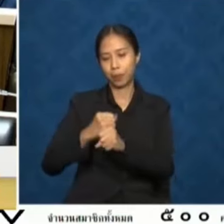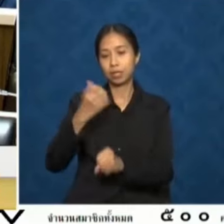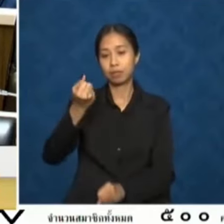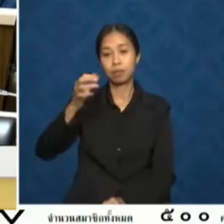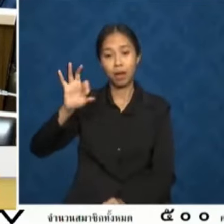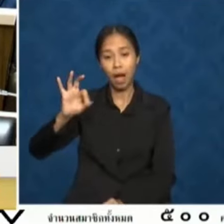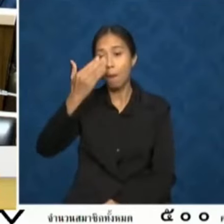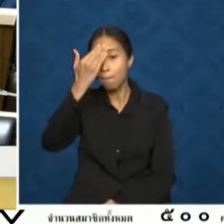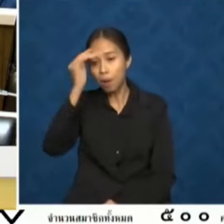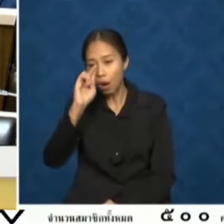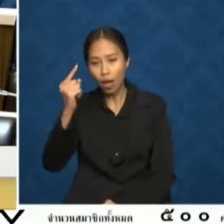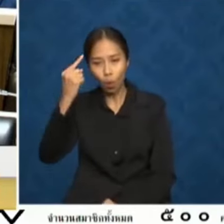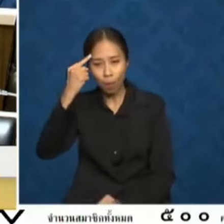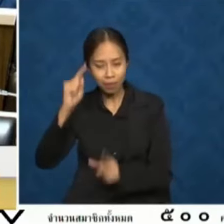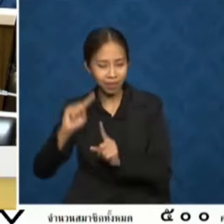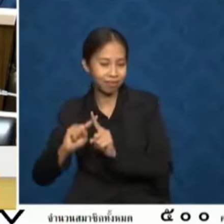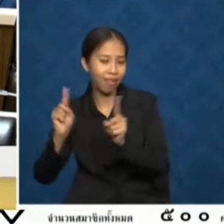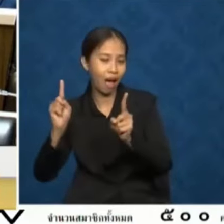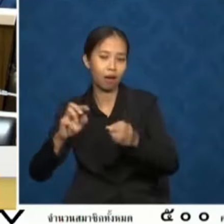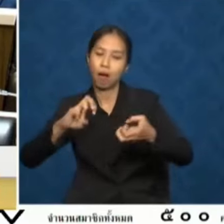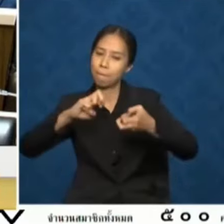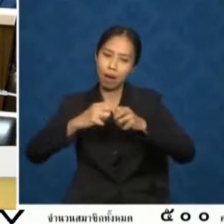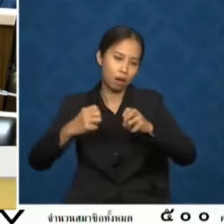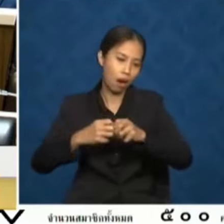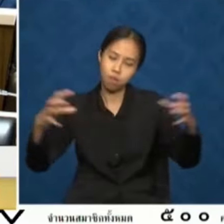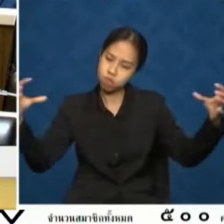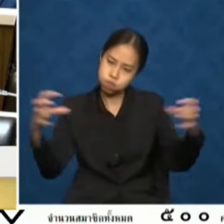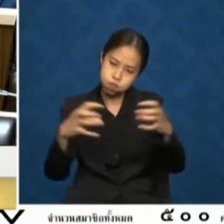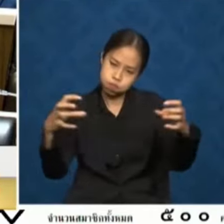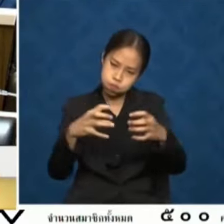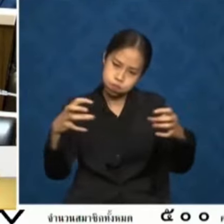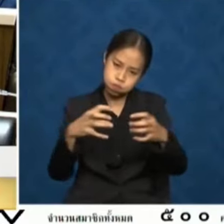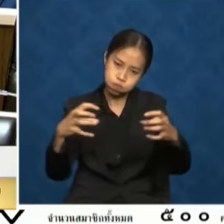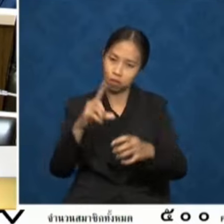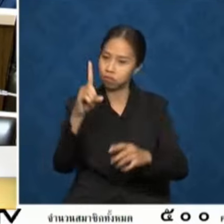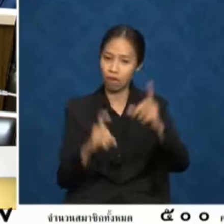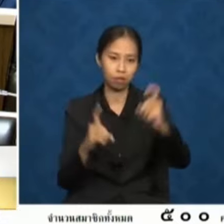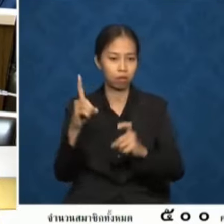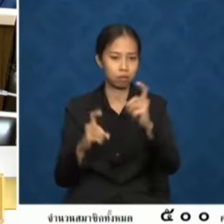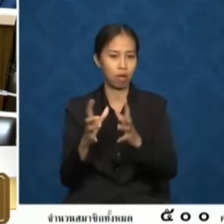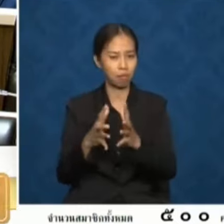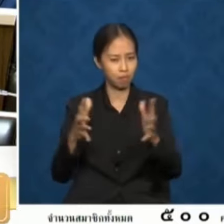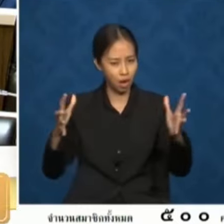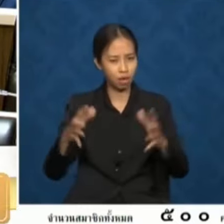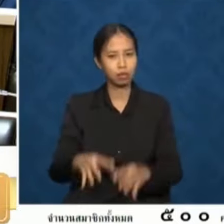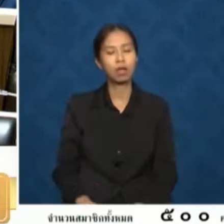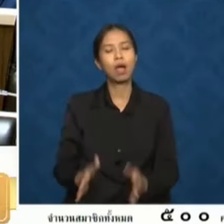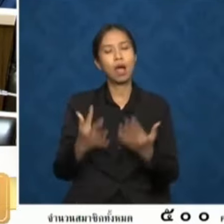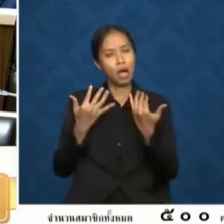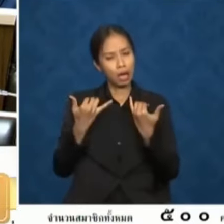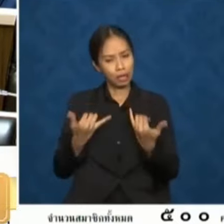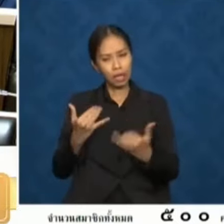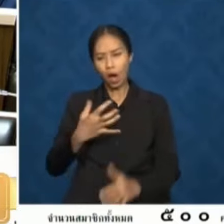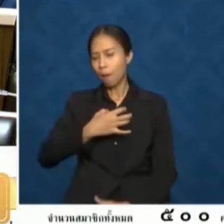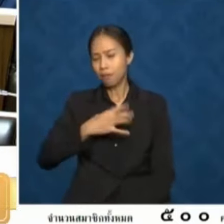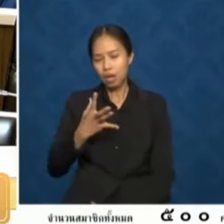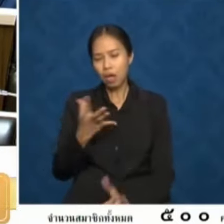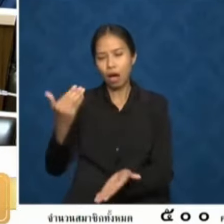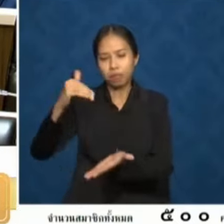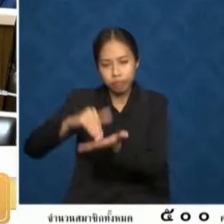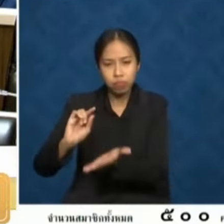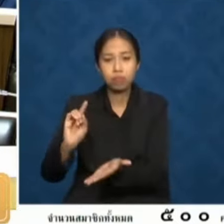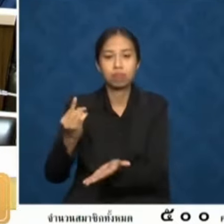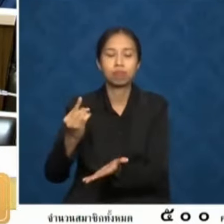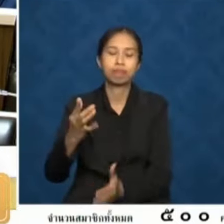ห็นต่างทางความคิดจนเป็นเหตุให้ล้มตายจำนวนมากและผมก็ไม่คิดว่าในสังคมไทยปัจจุบันอยากจะเ